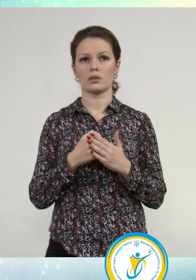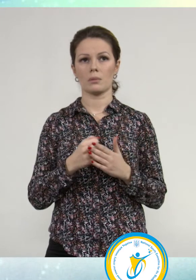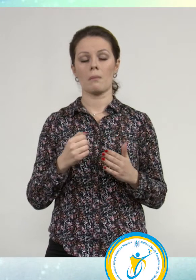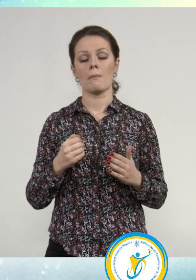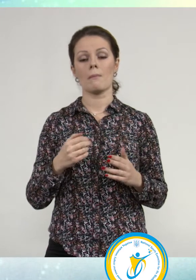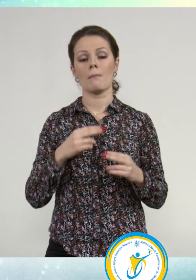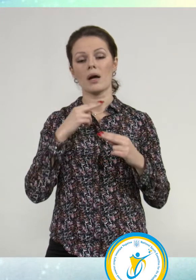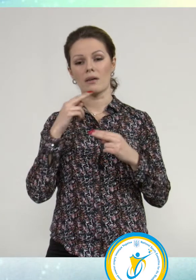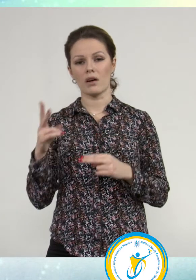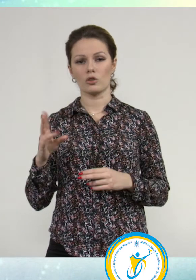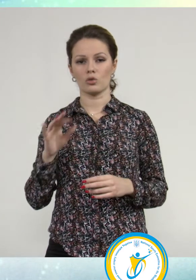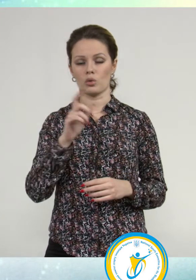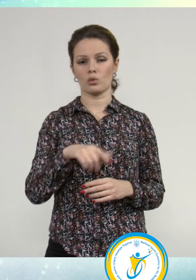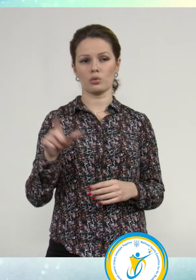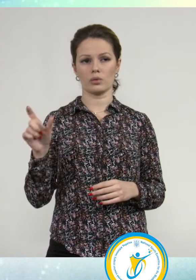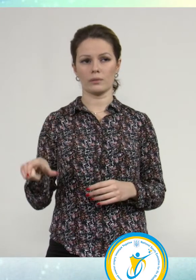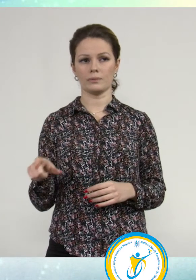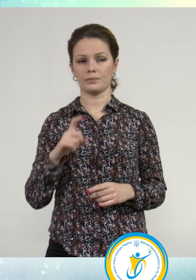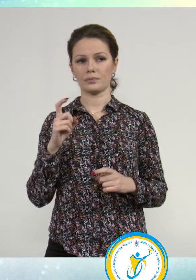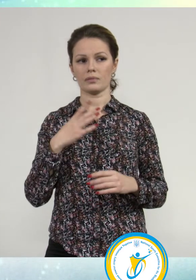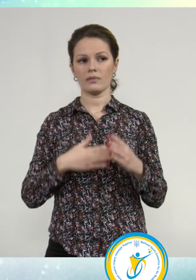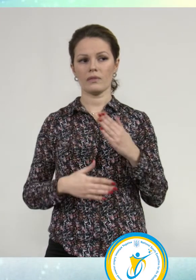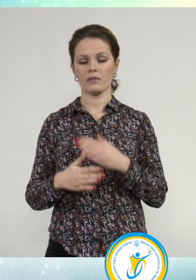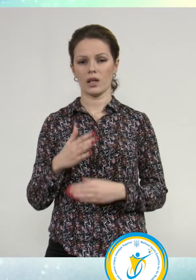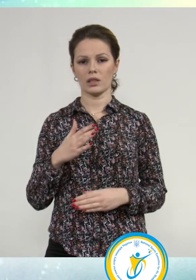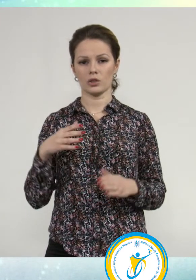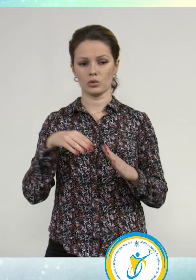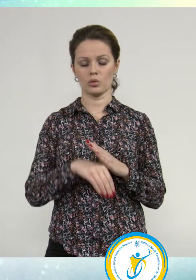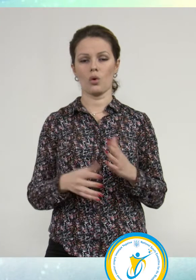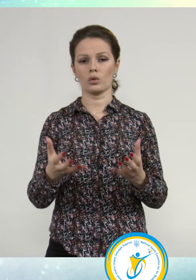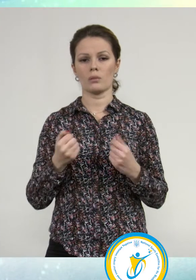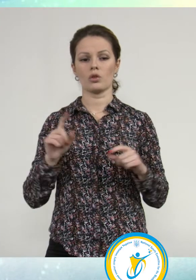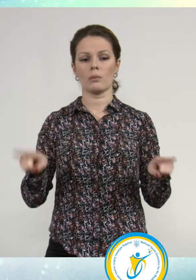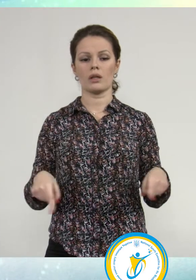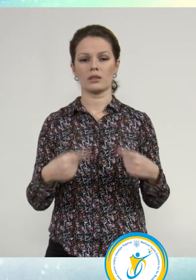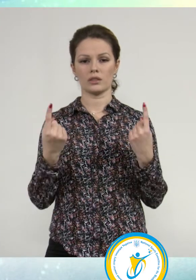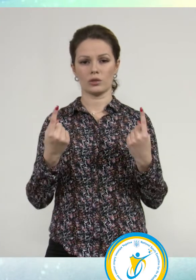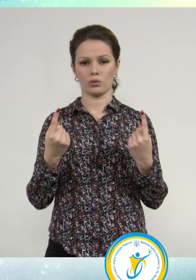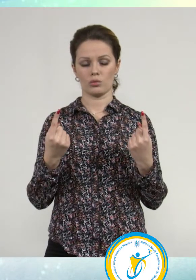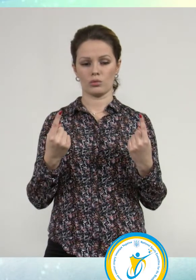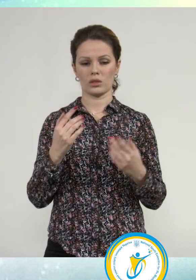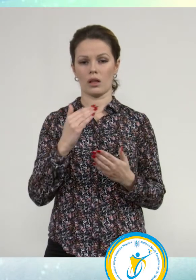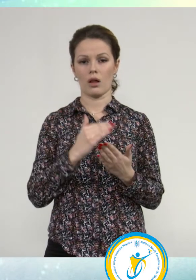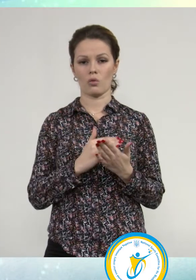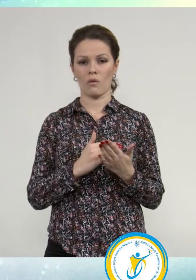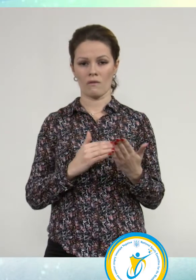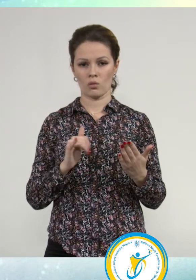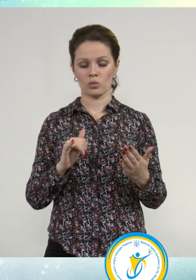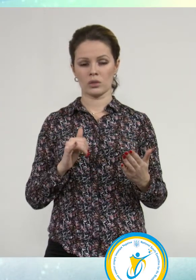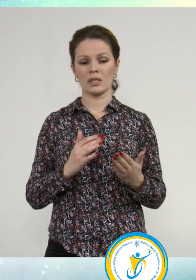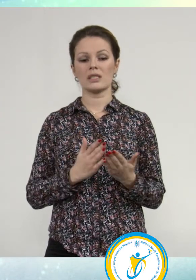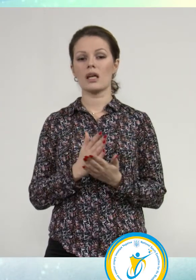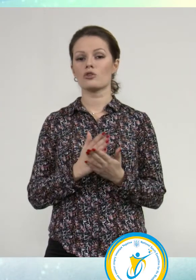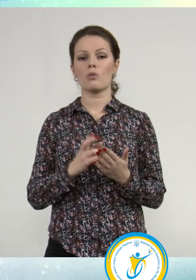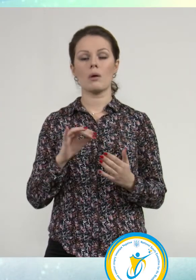базі. Переважно люди з інвалідністю отримують реабілітаційну складову